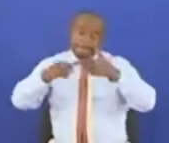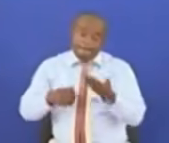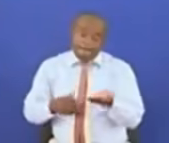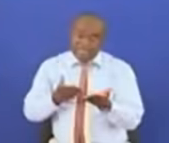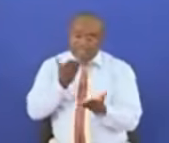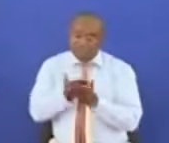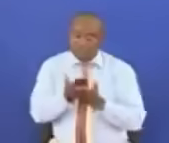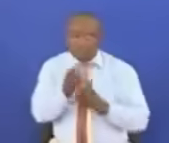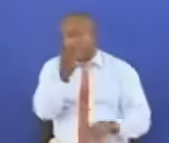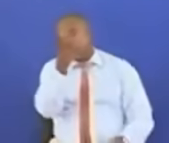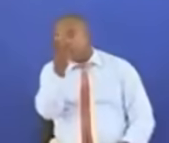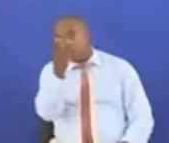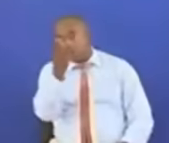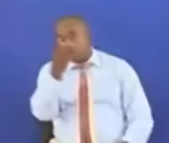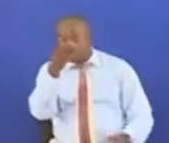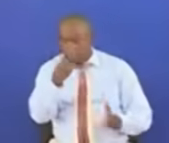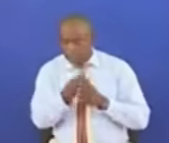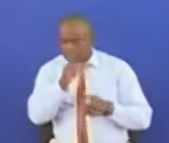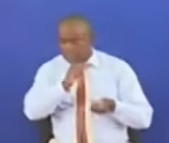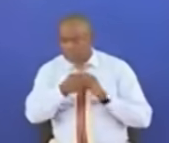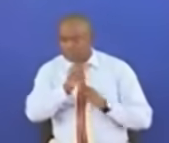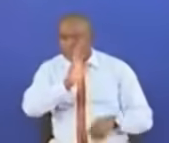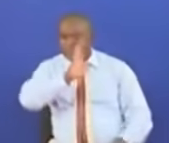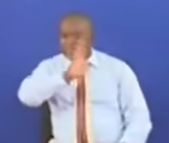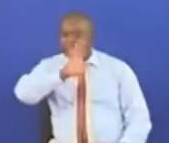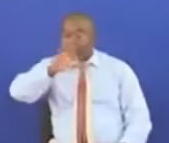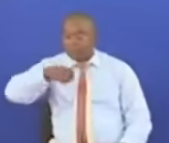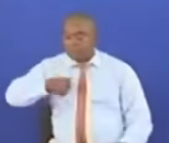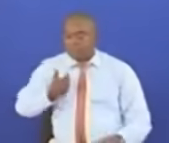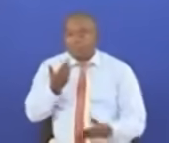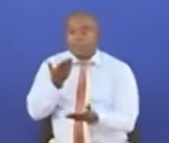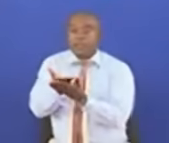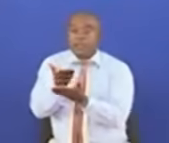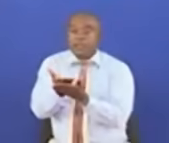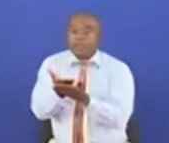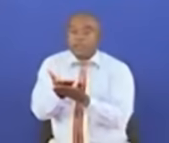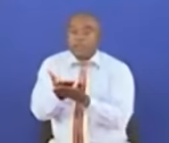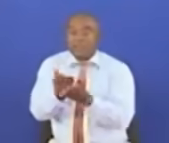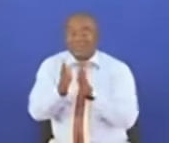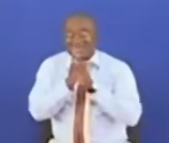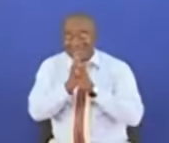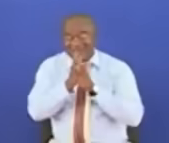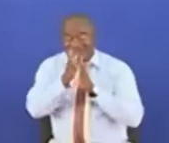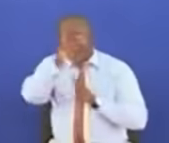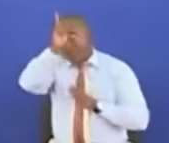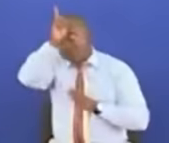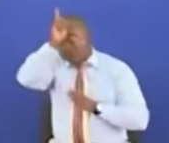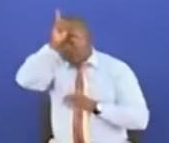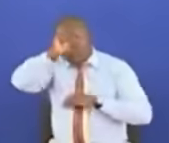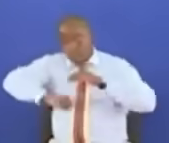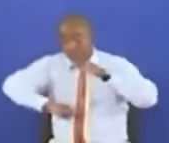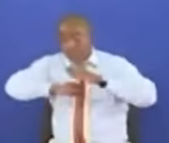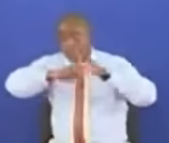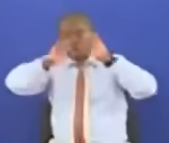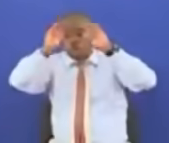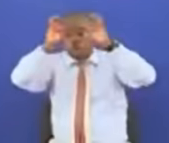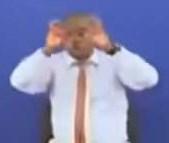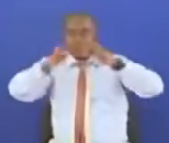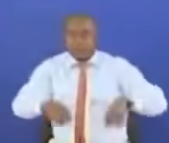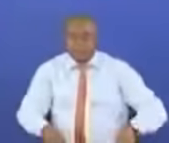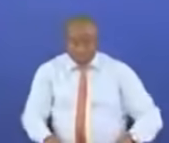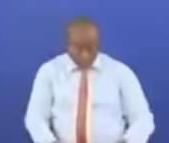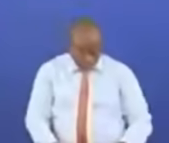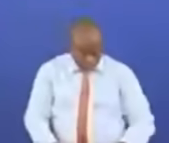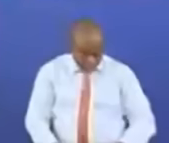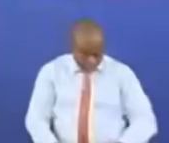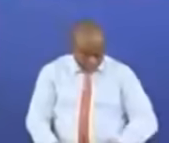yote mitatu pamoja na marekebisho ambayo nimeyapendekeza na yale ambayo ya profesa. Asante mwingine, utaonana na wahusika